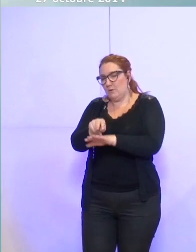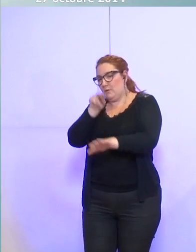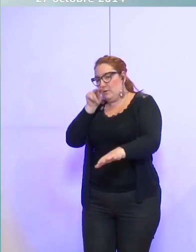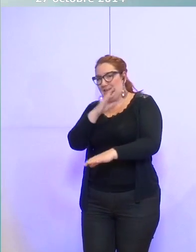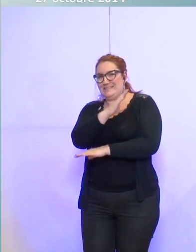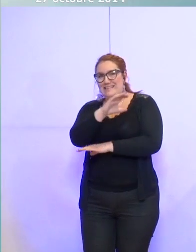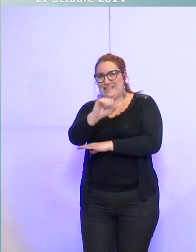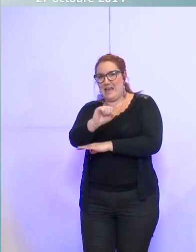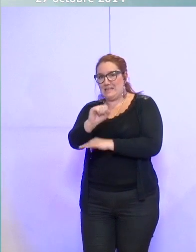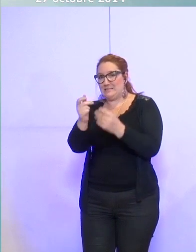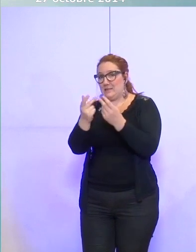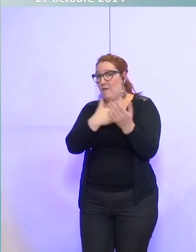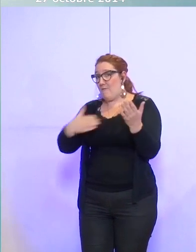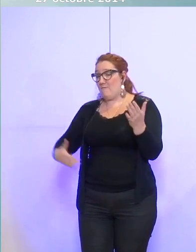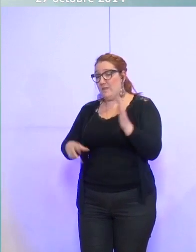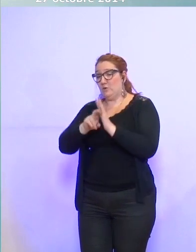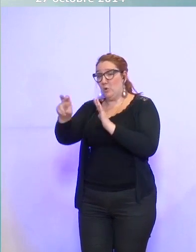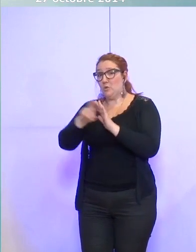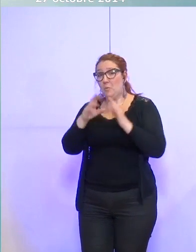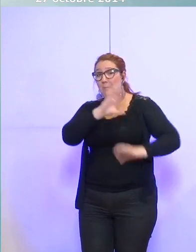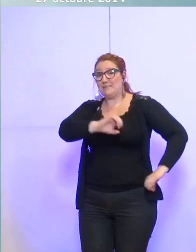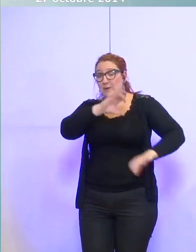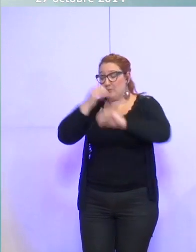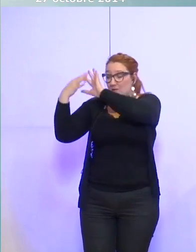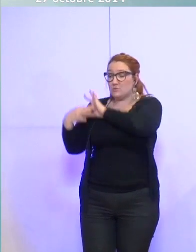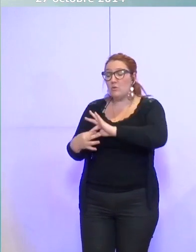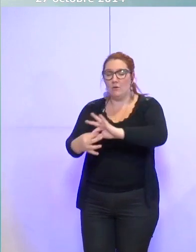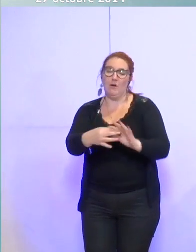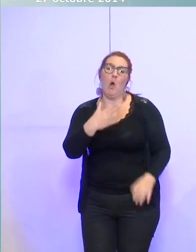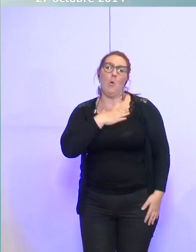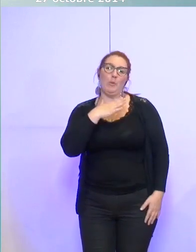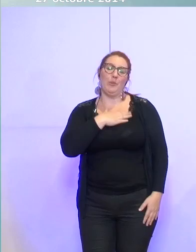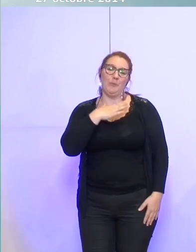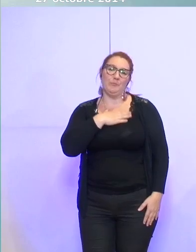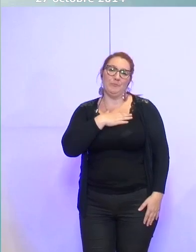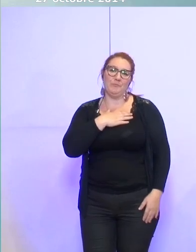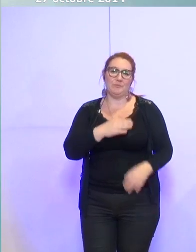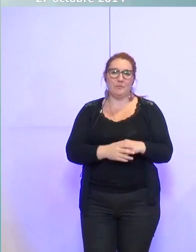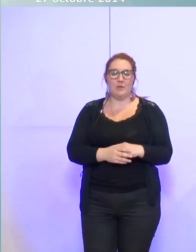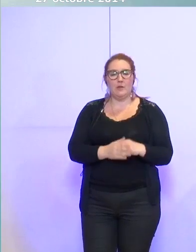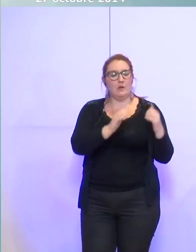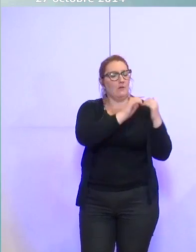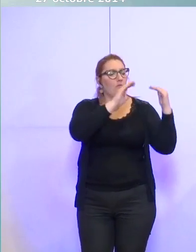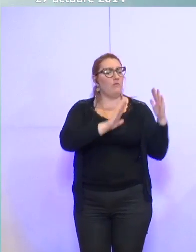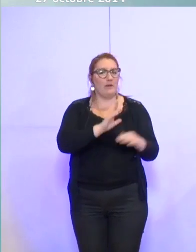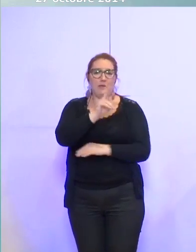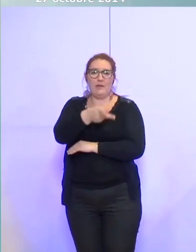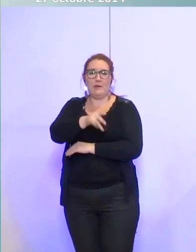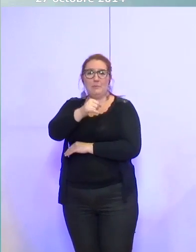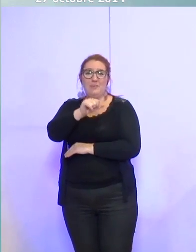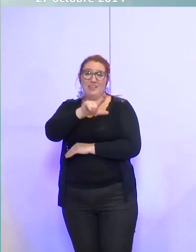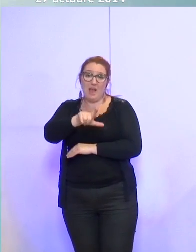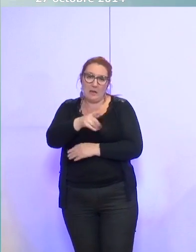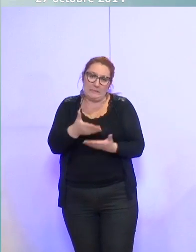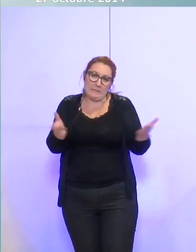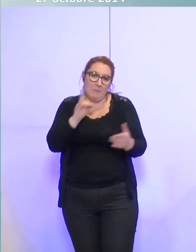ville de Grenoble est continuée, pérennisée, dans un cadre où le foyer Pinal, c'est pas toujours très simple, parce que je ne sais pas si